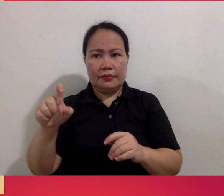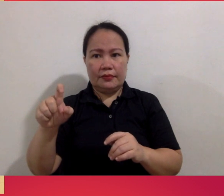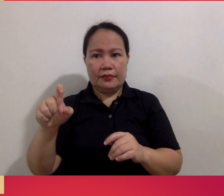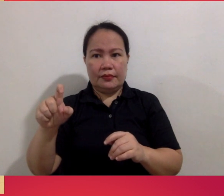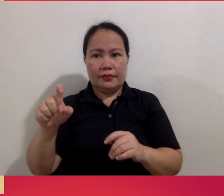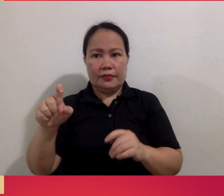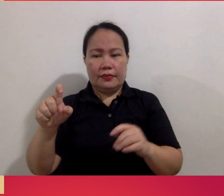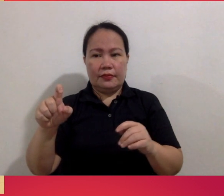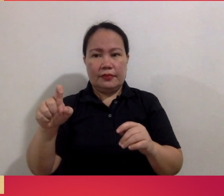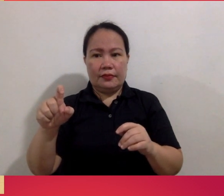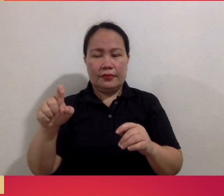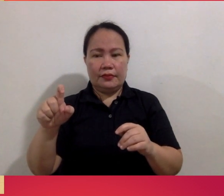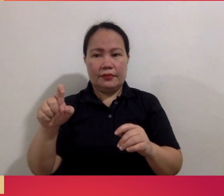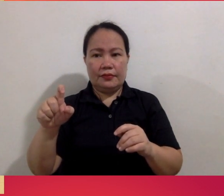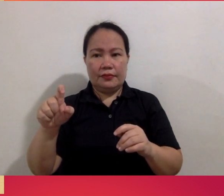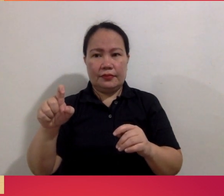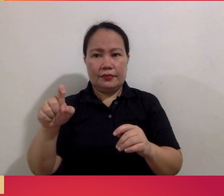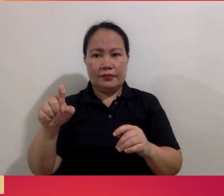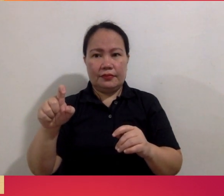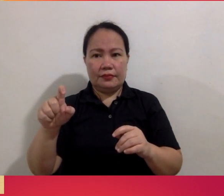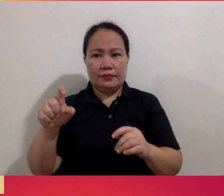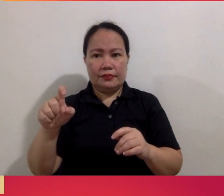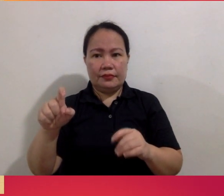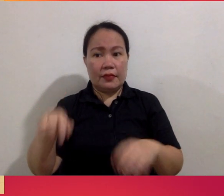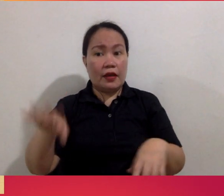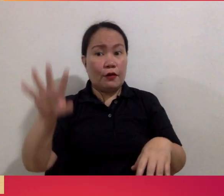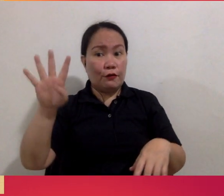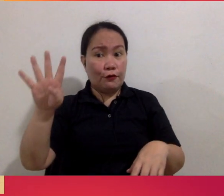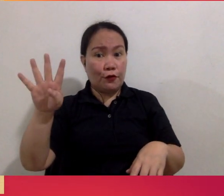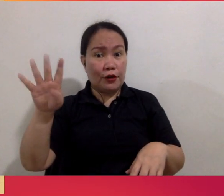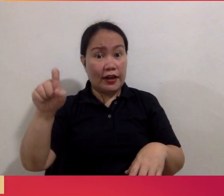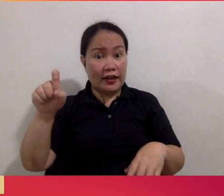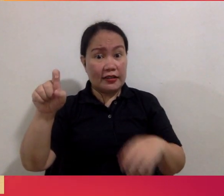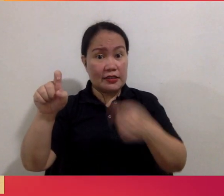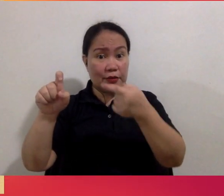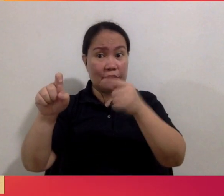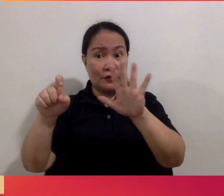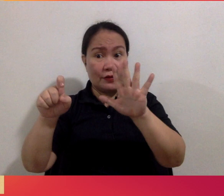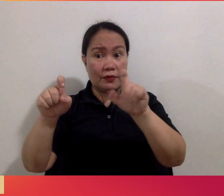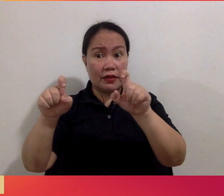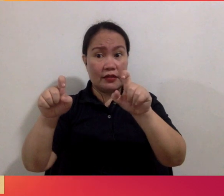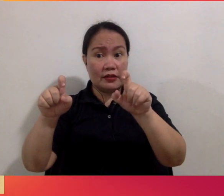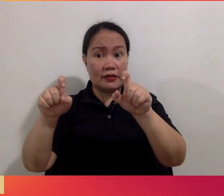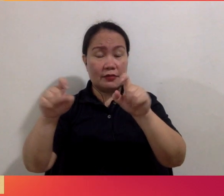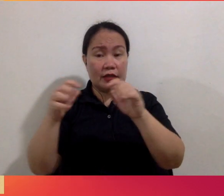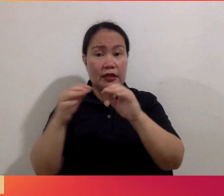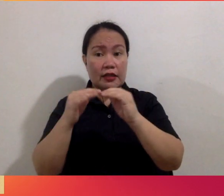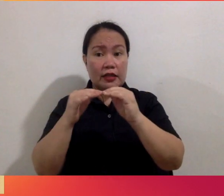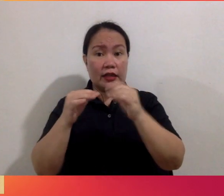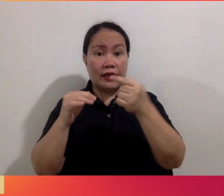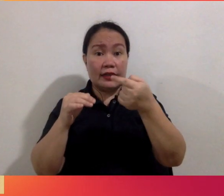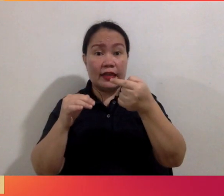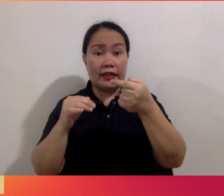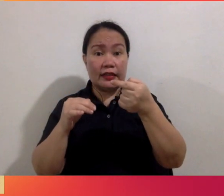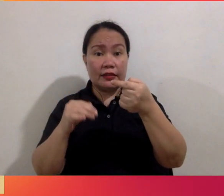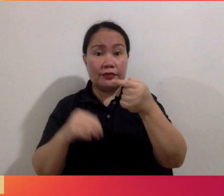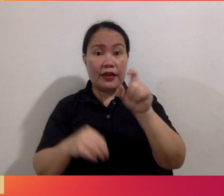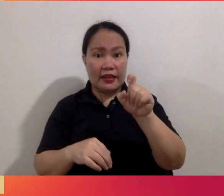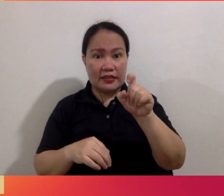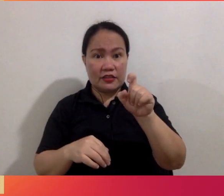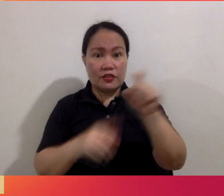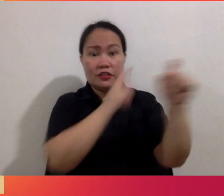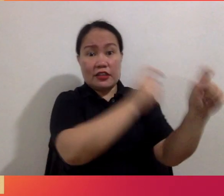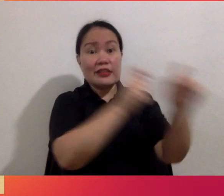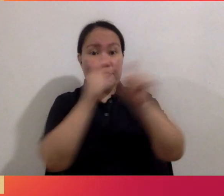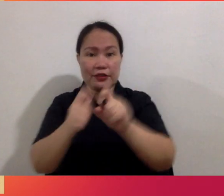And then plus x, bakit positive x na lang? Because 4x minus 5x is negative x. So pag nilipat natin sa kabilang